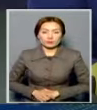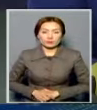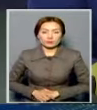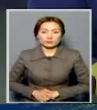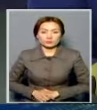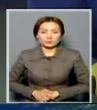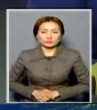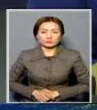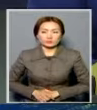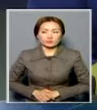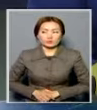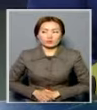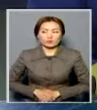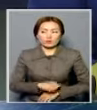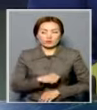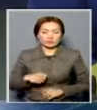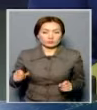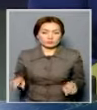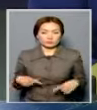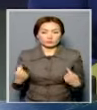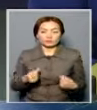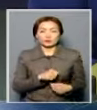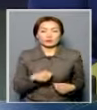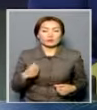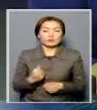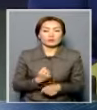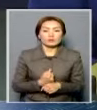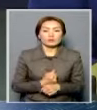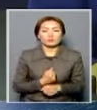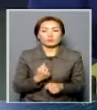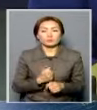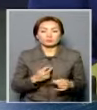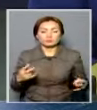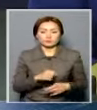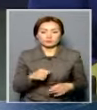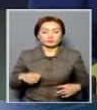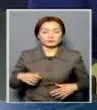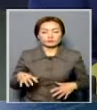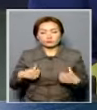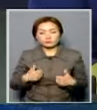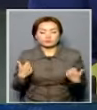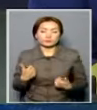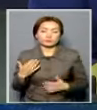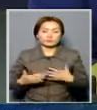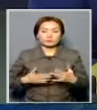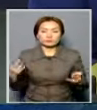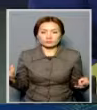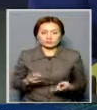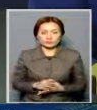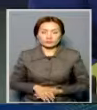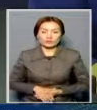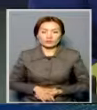для того чтобы стать инструкторами есть начало сами стали более самостоятельно голливуде анализ